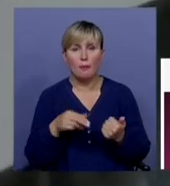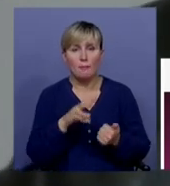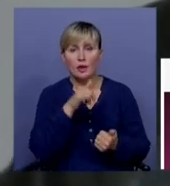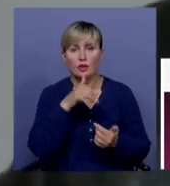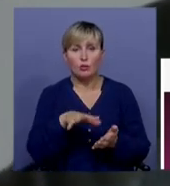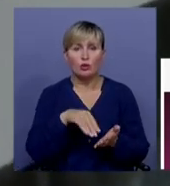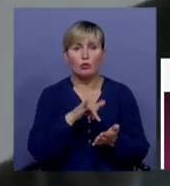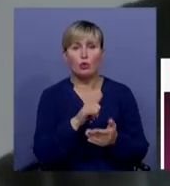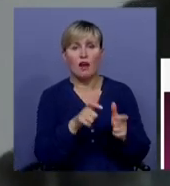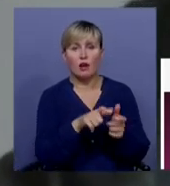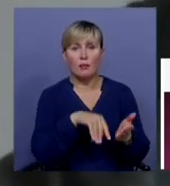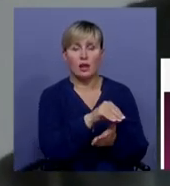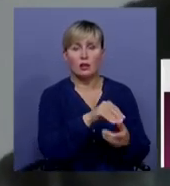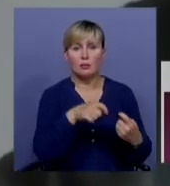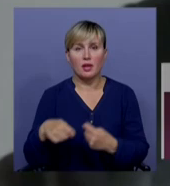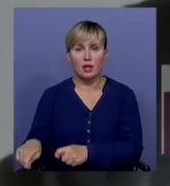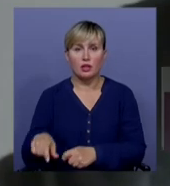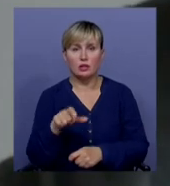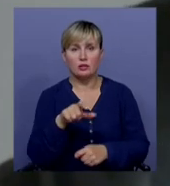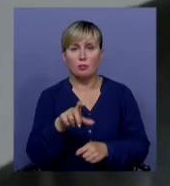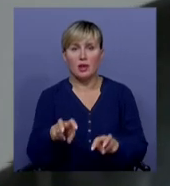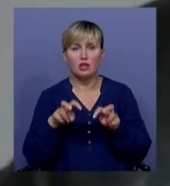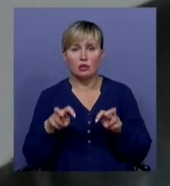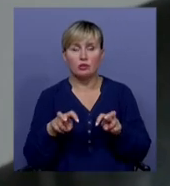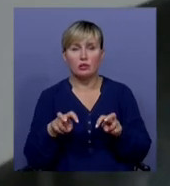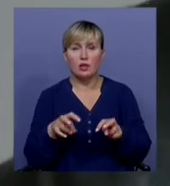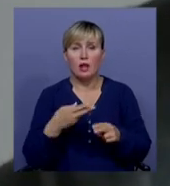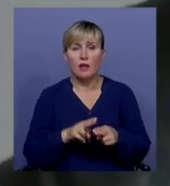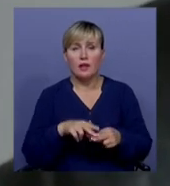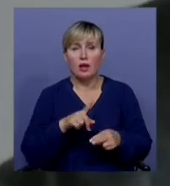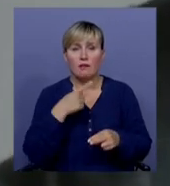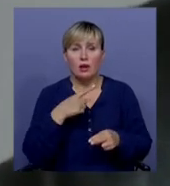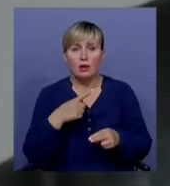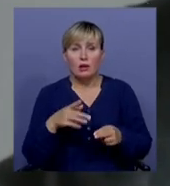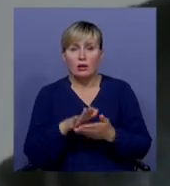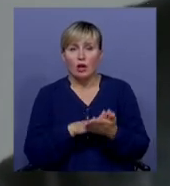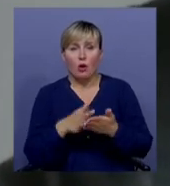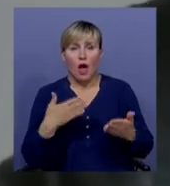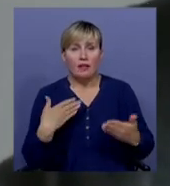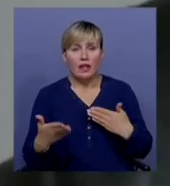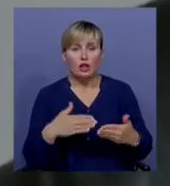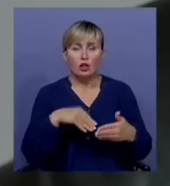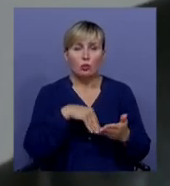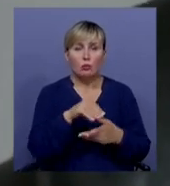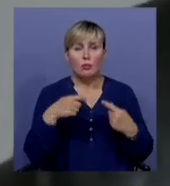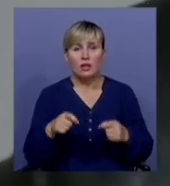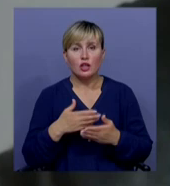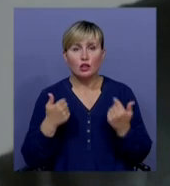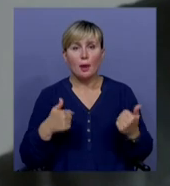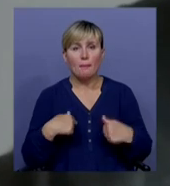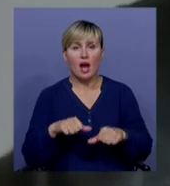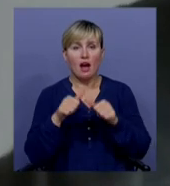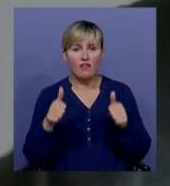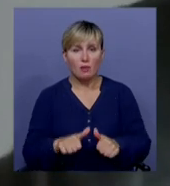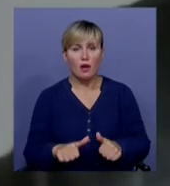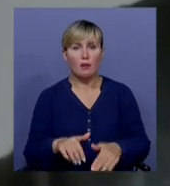у авиакомпании билет и продать его пассажиру. То есть фактически речь о том, что никаких отношений к купли-продаже здесь не возникает. Мы оформляем